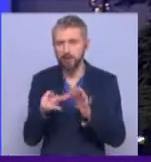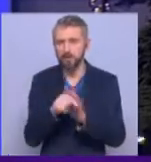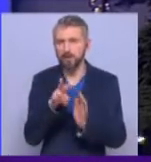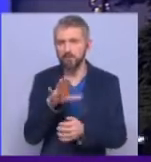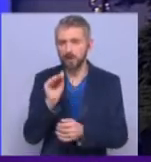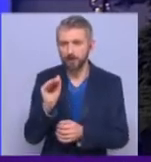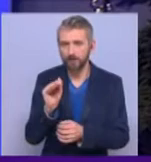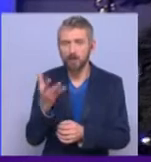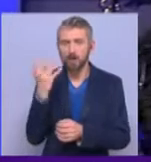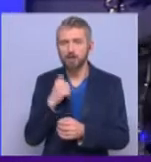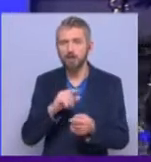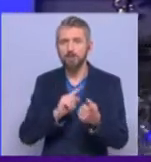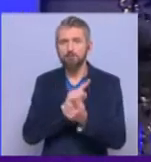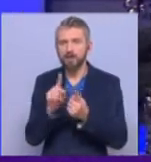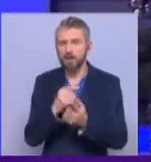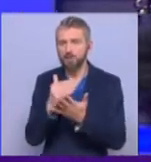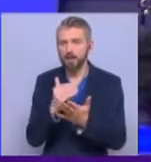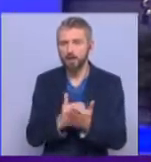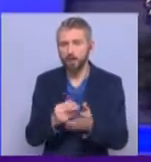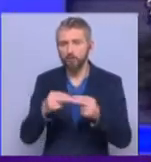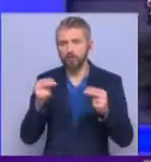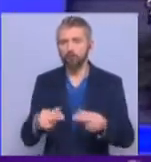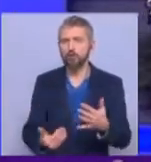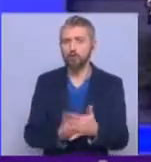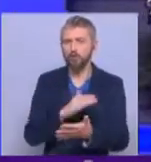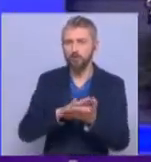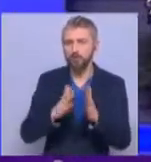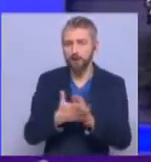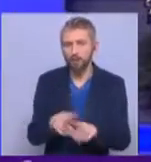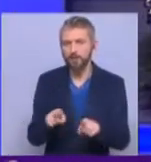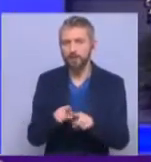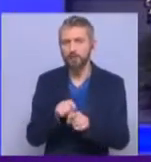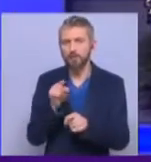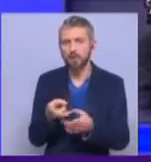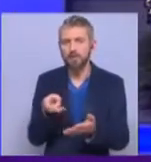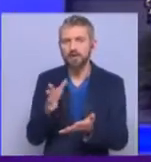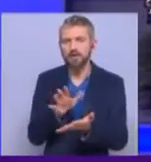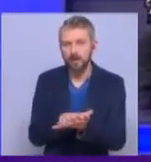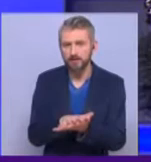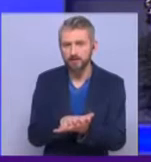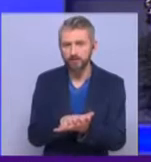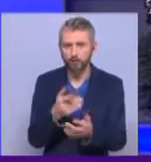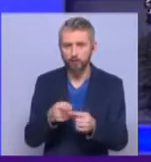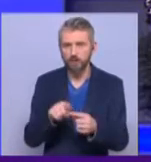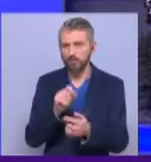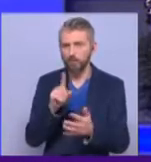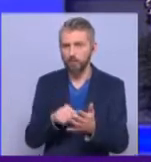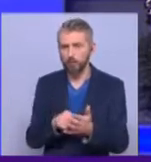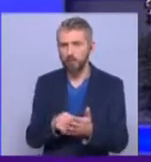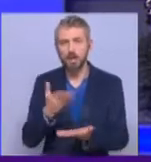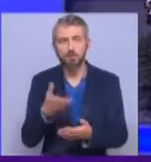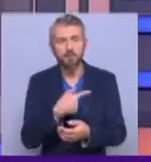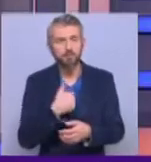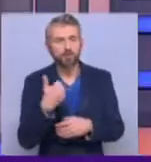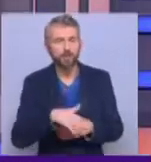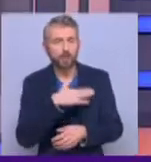Міжнародним валютним фондом, коли міняли програму, заключили новий меморандум, і все одно там залишився от цей вопрос. Якби ми вже